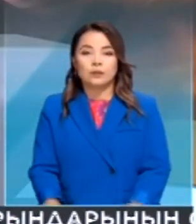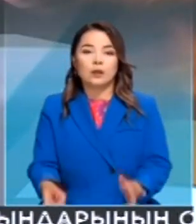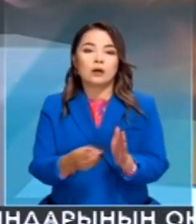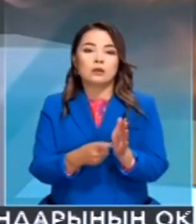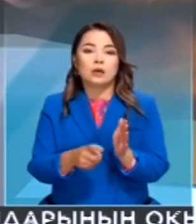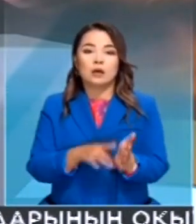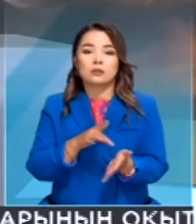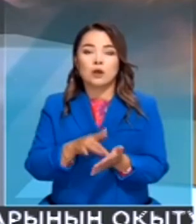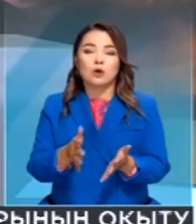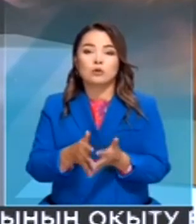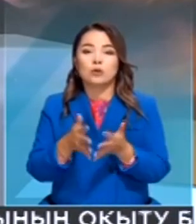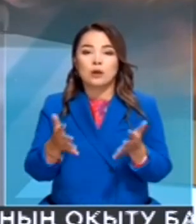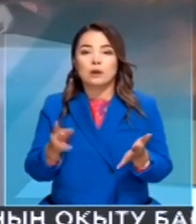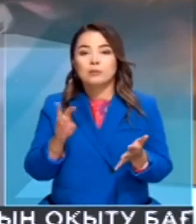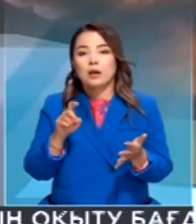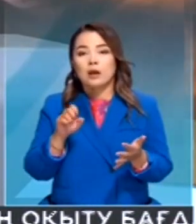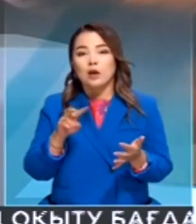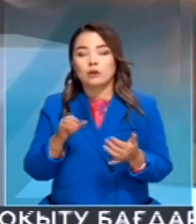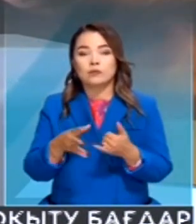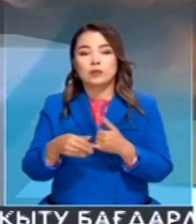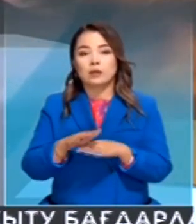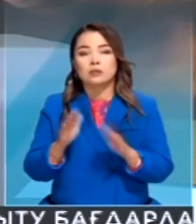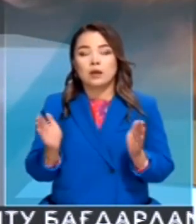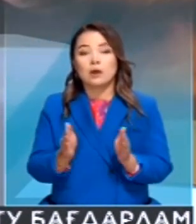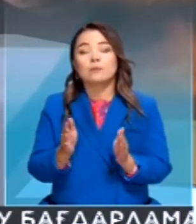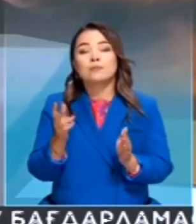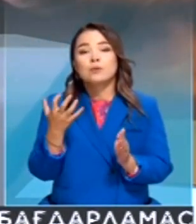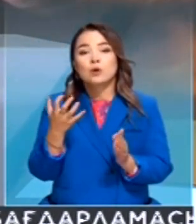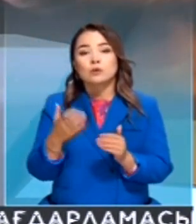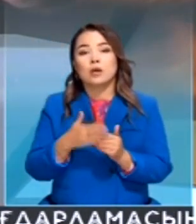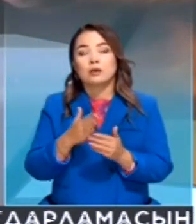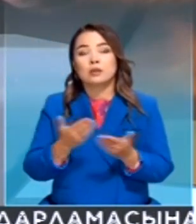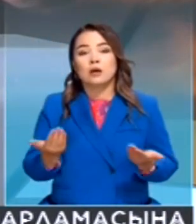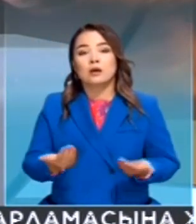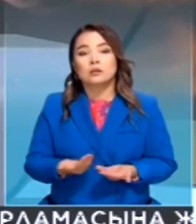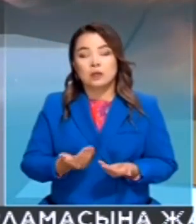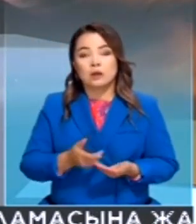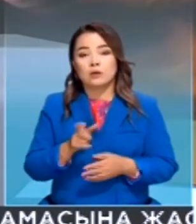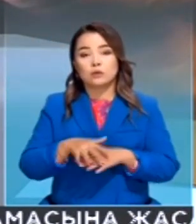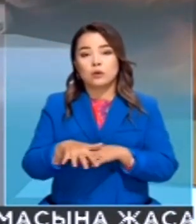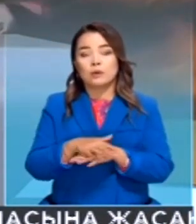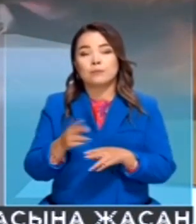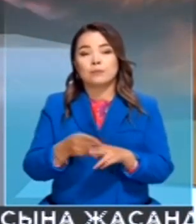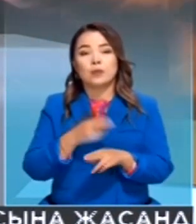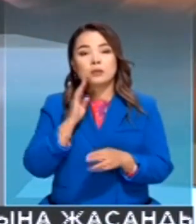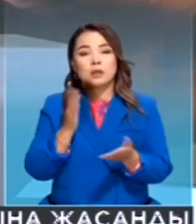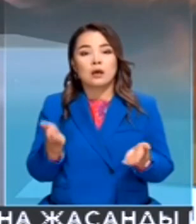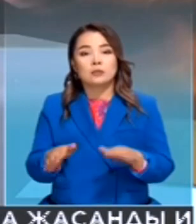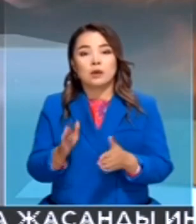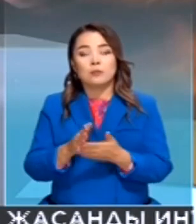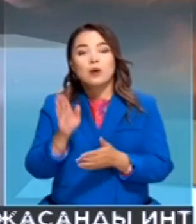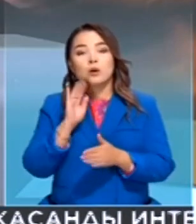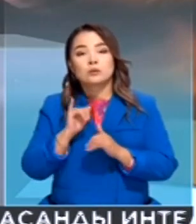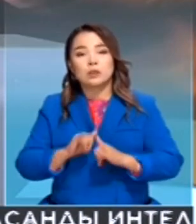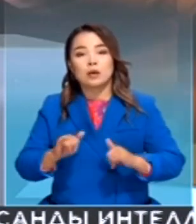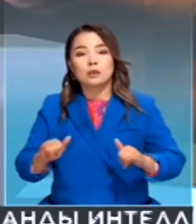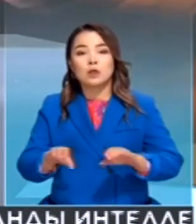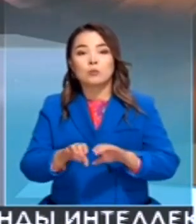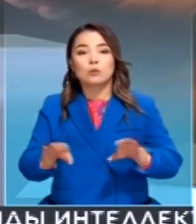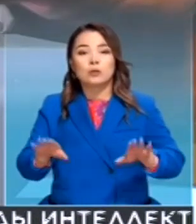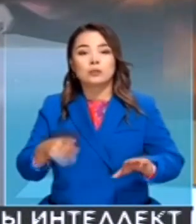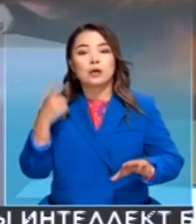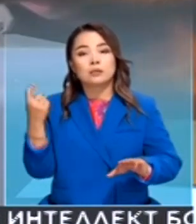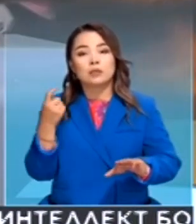Қарағанды қаласындағы үлкен Михайлов шағын ауданының 500-ден астам тұрғыны ауызсусыз қалуы мүмкін. Себебі су тарату мұнарасының